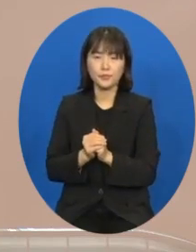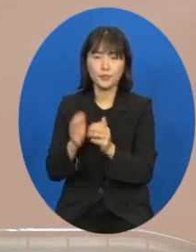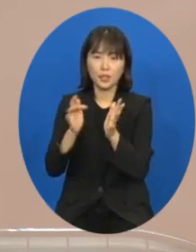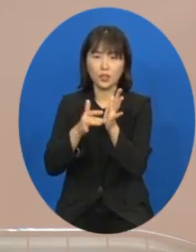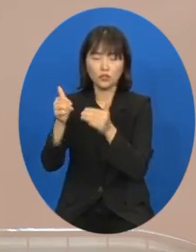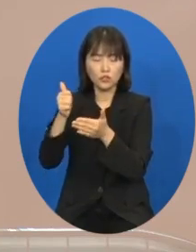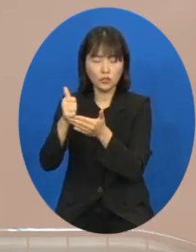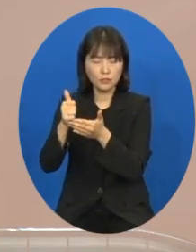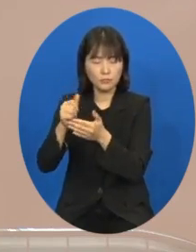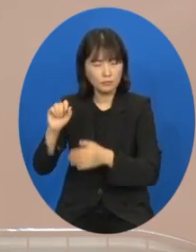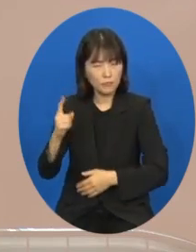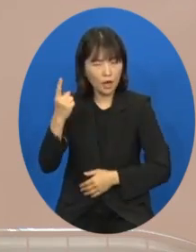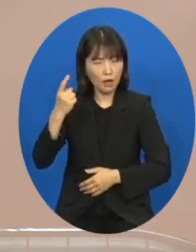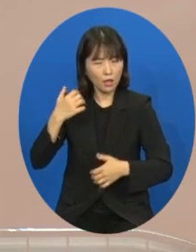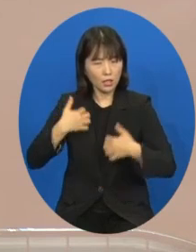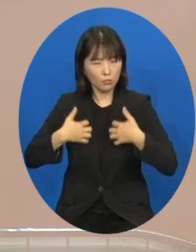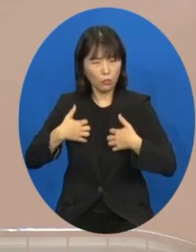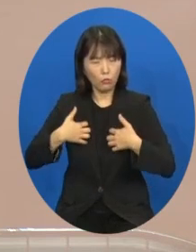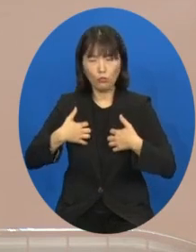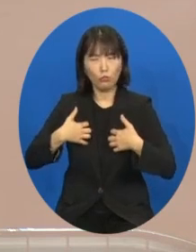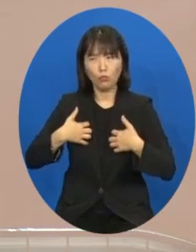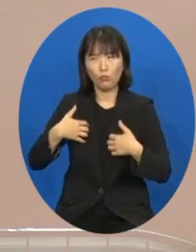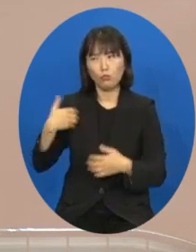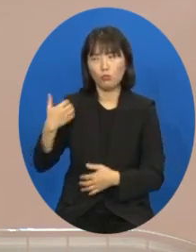예수님으로 인하여 기쁜 게 뭔지 몰라요.